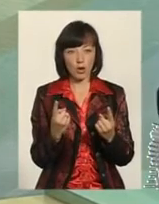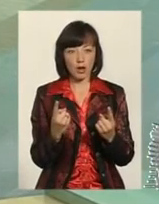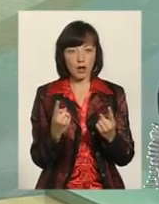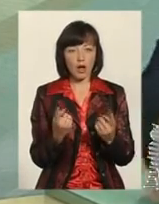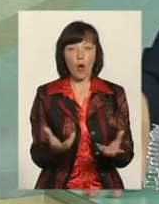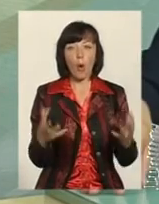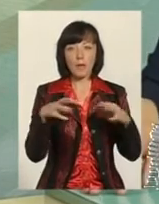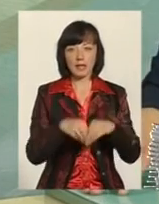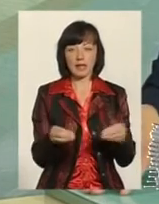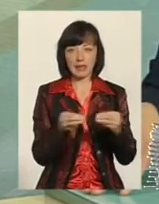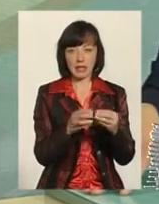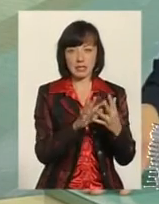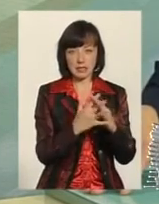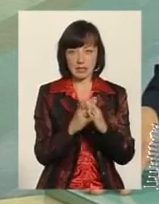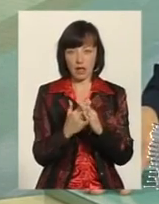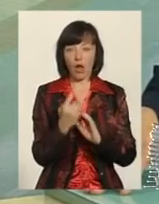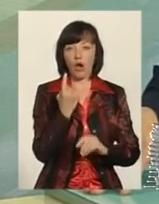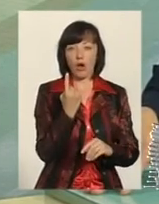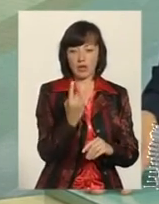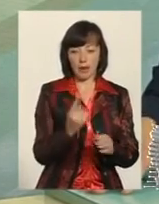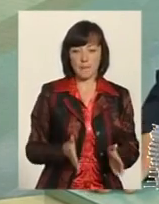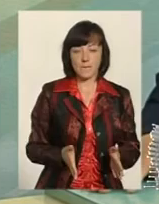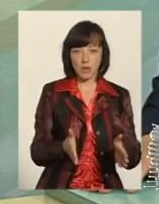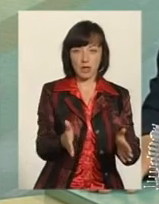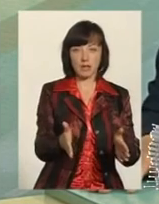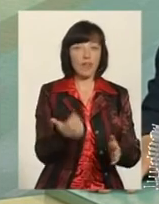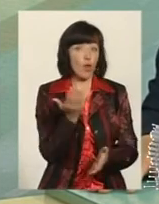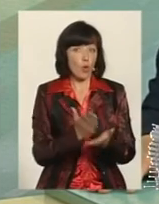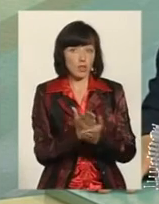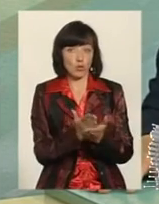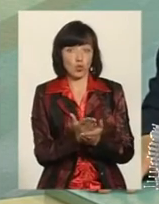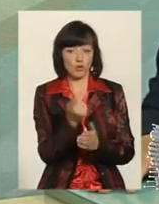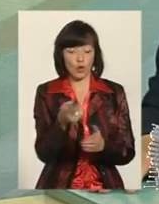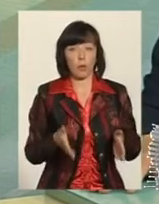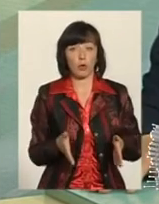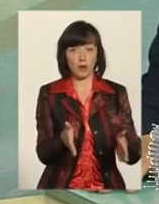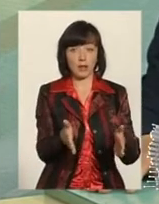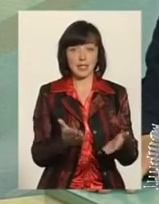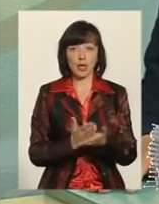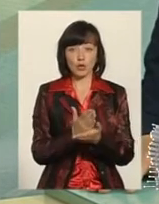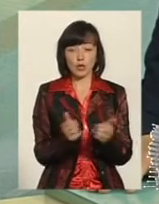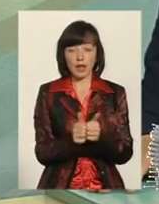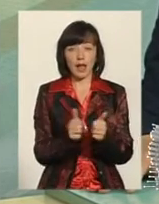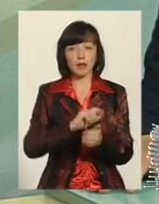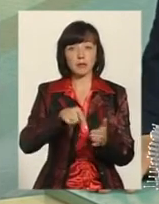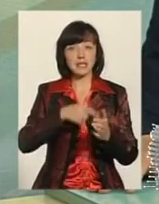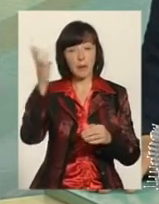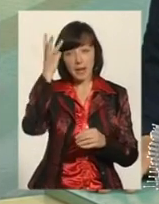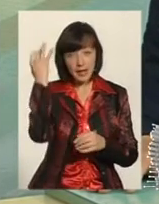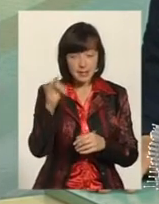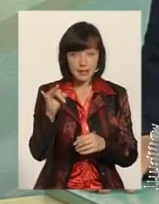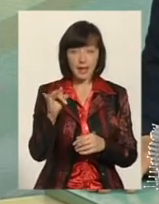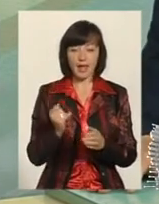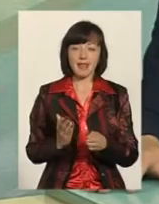от об'єдналися 10 сіл. Одне по трасі. Ну, не його заслуга, що воно по трасі. Це заслуга, що рядом місто Хмельницький і так,